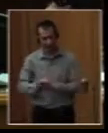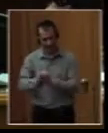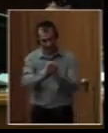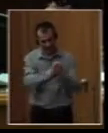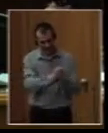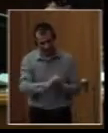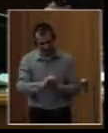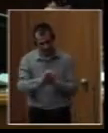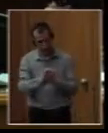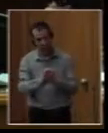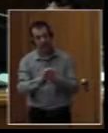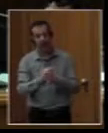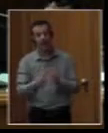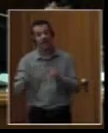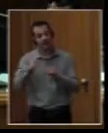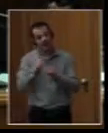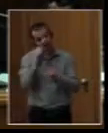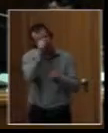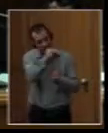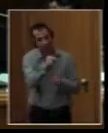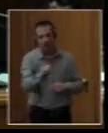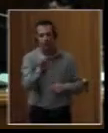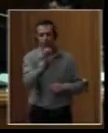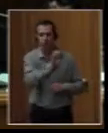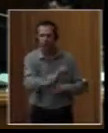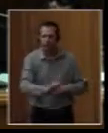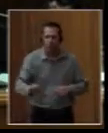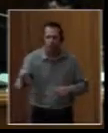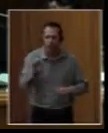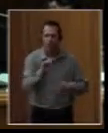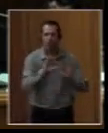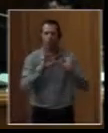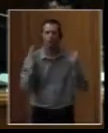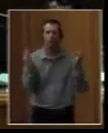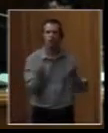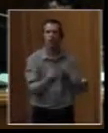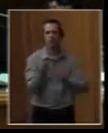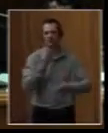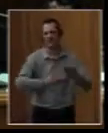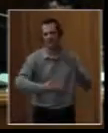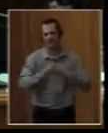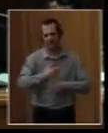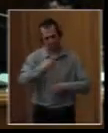το European Disability Forum, το οποίο επίσης έχω τιμή να προεδρεύω,